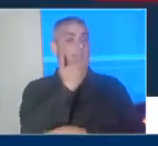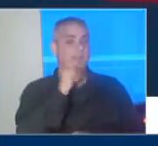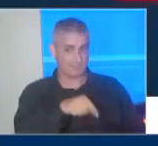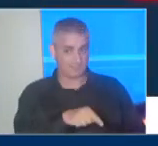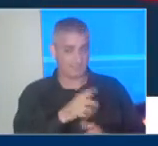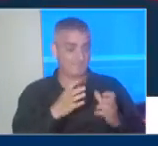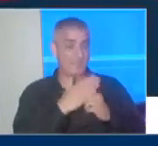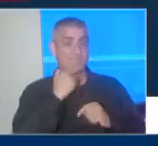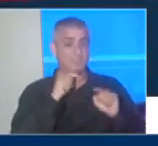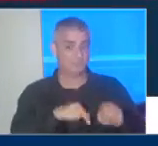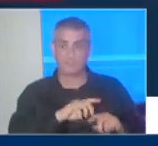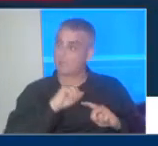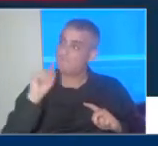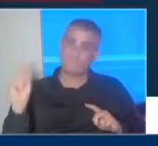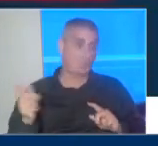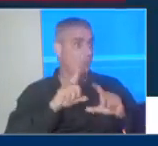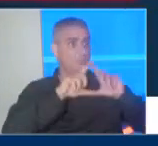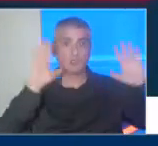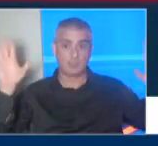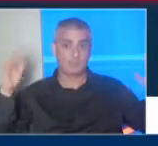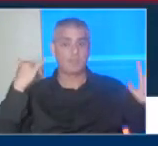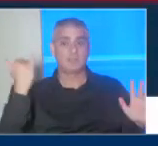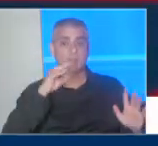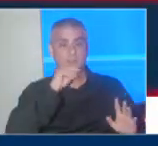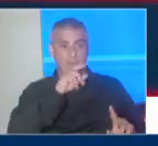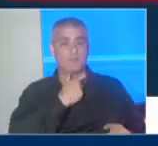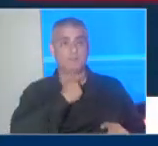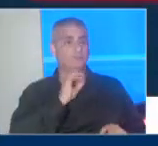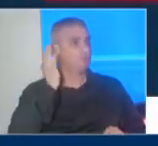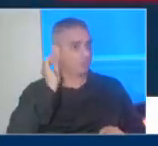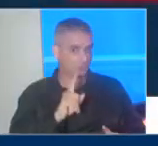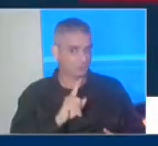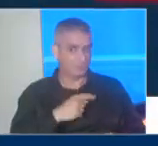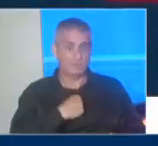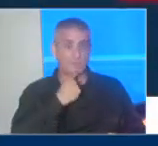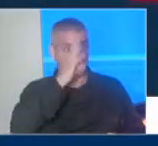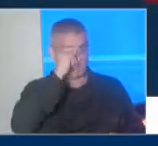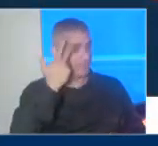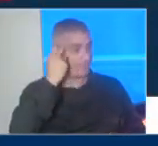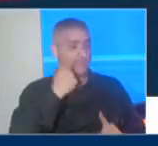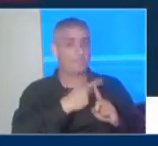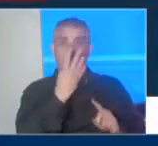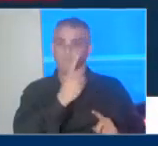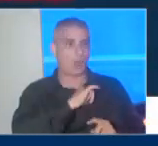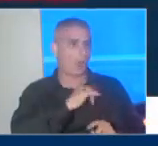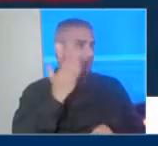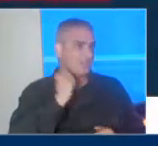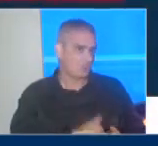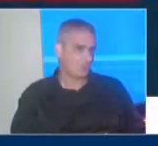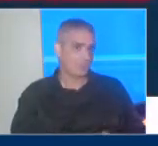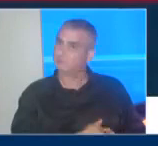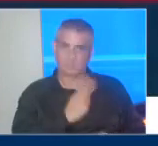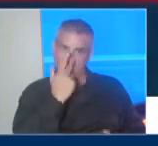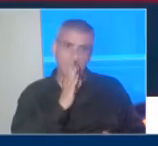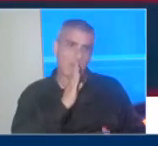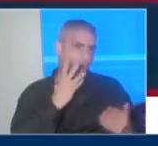ישראל והחברה הישראלית וכל שלטי החוצות תמיד מדברים על מצוקות של נשים. אני אומר לך שגברים מתאבדים פי ארבע, זה אפילו לא מעניין אותך. זה לא